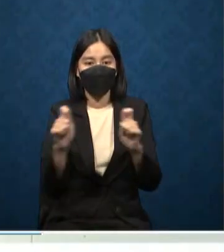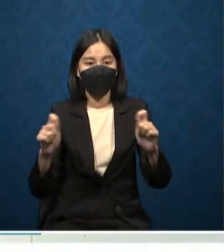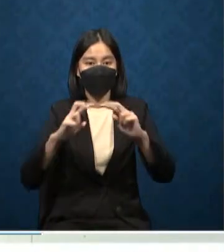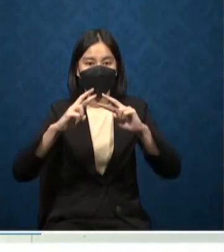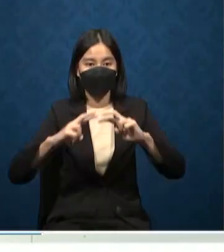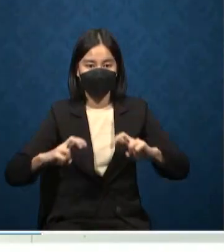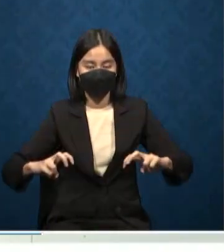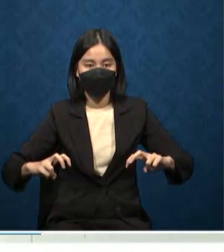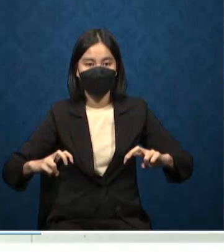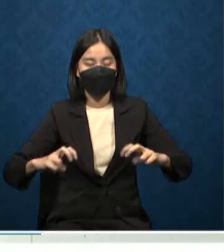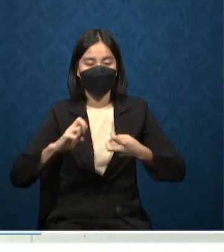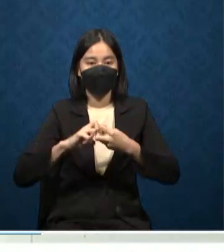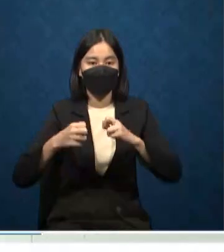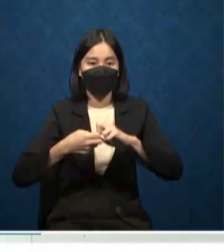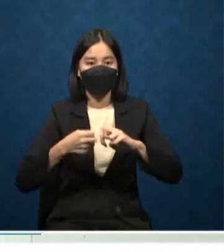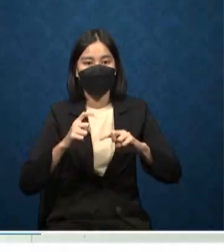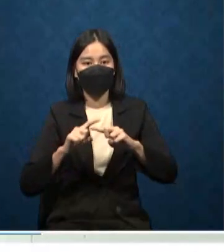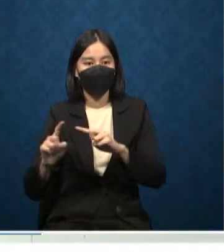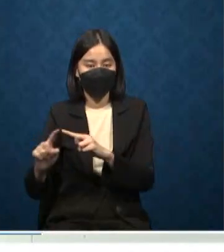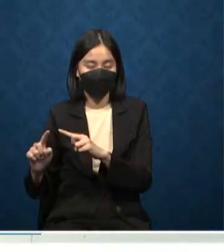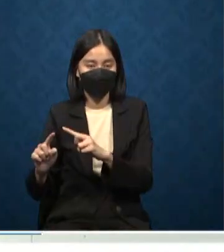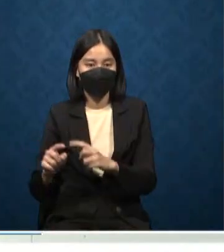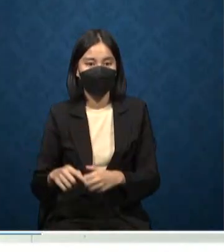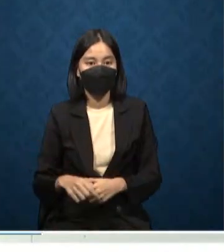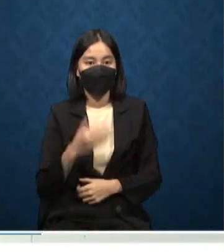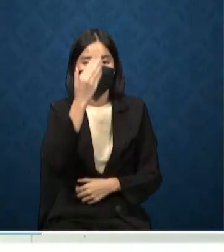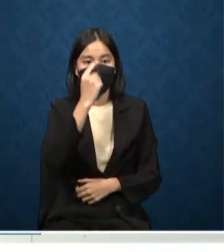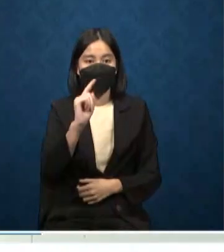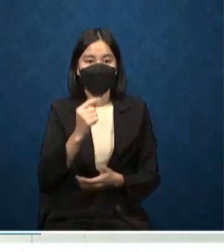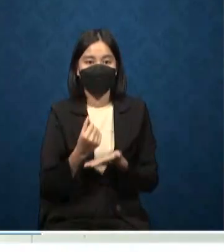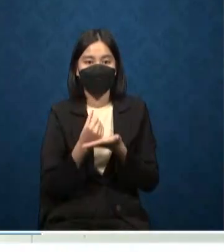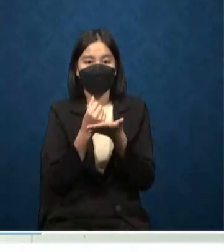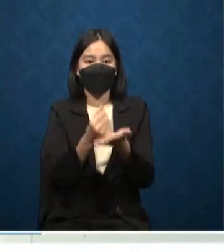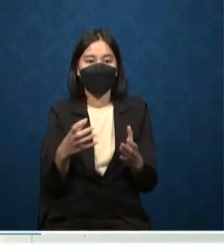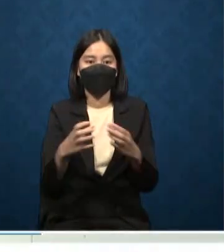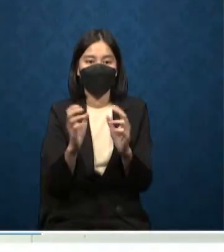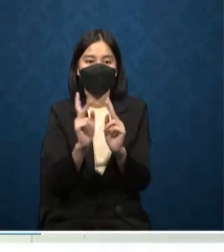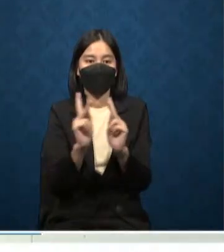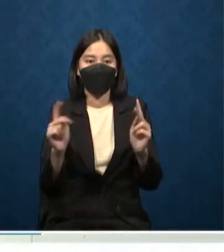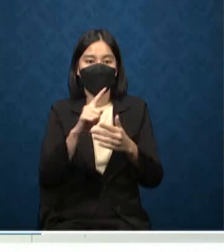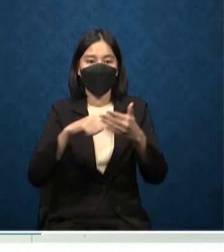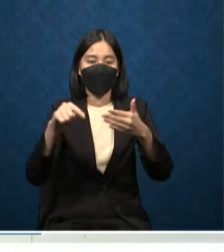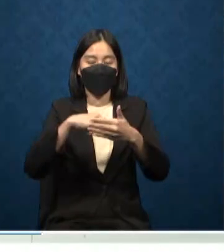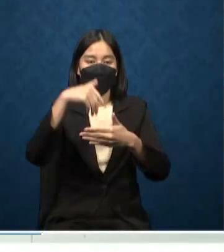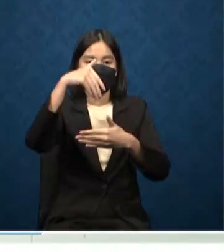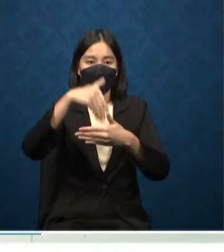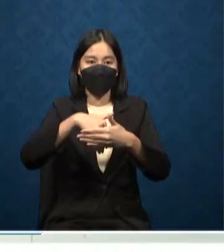ชี้ขาดปัญหาปัญหาหรือข้อโต้แย้งเพื่อช่วยเหลืองานของคณะกรรมการการเลือกตั้ง